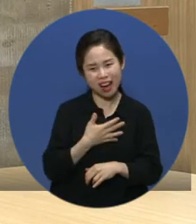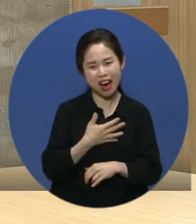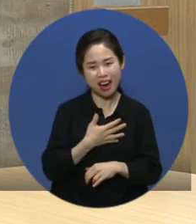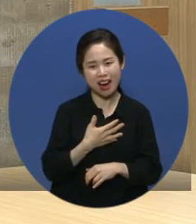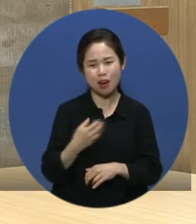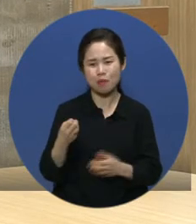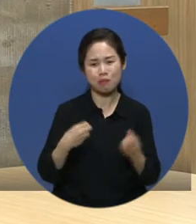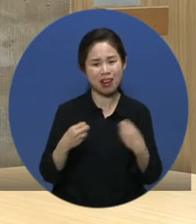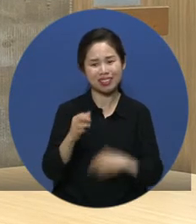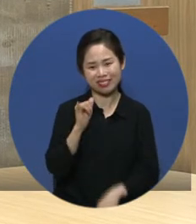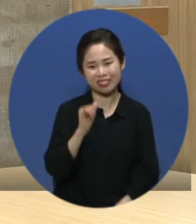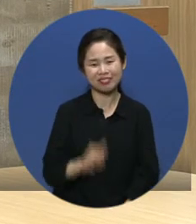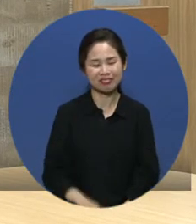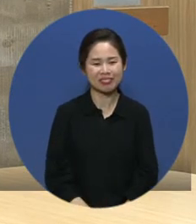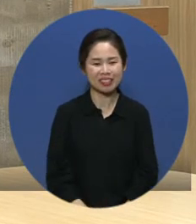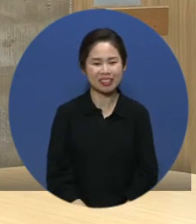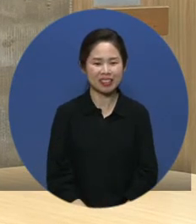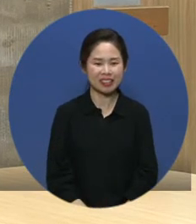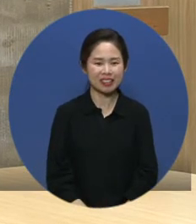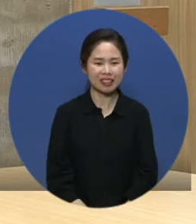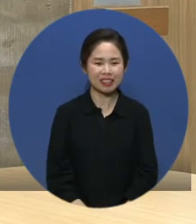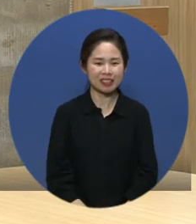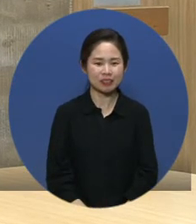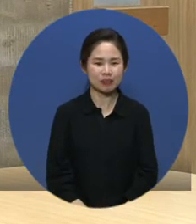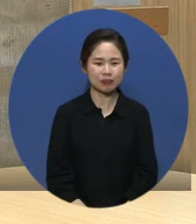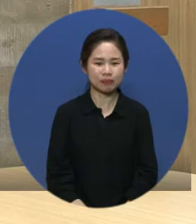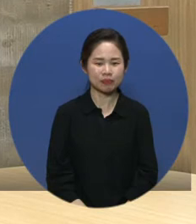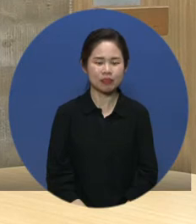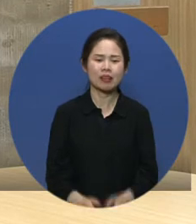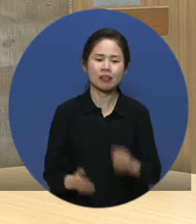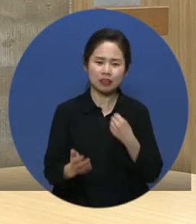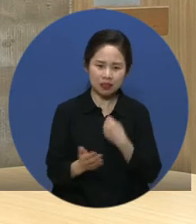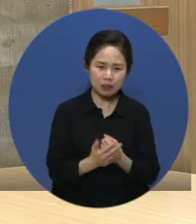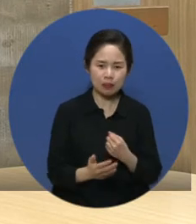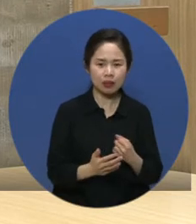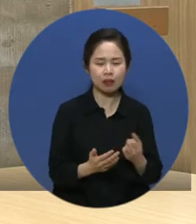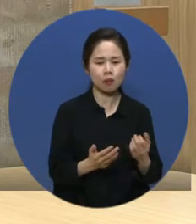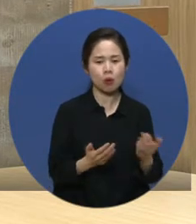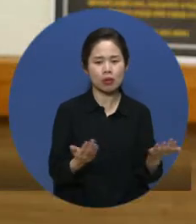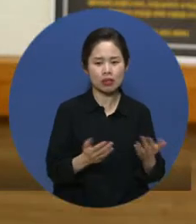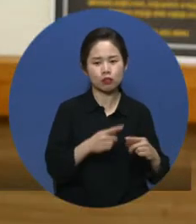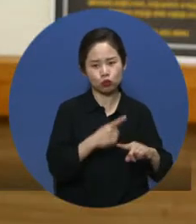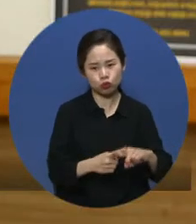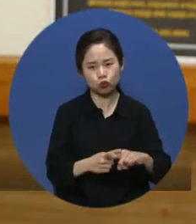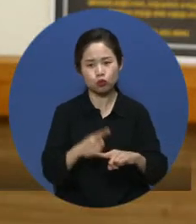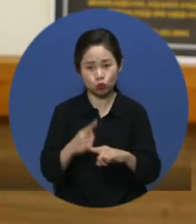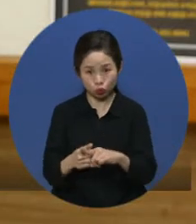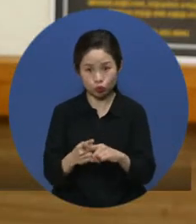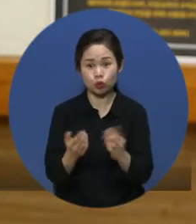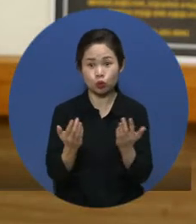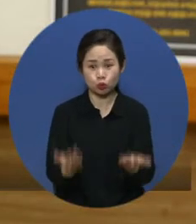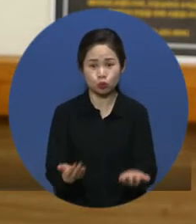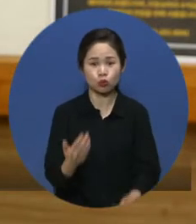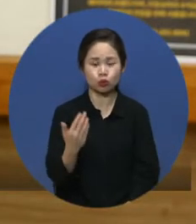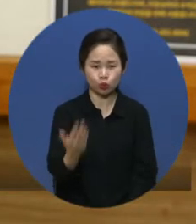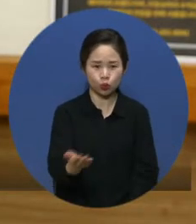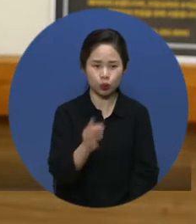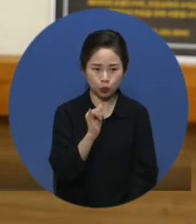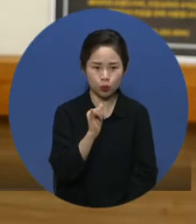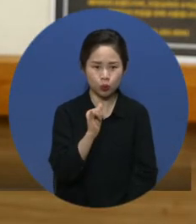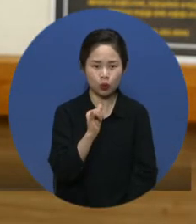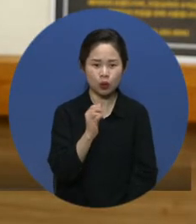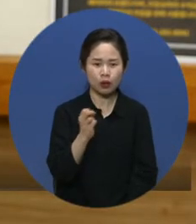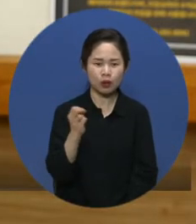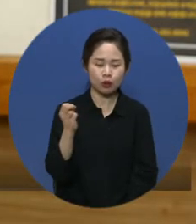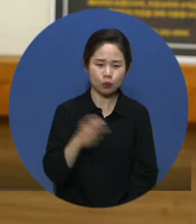경우들도 있는데요. 그래서 저희들이 충분한 좀 휴식 시간도 보장을 하고 또 또 일반적인